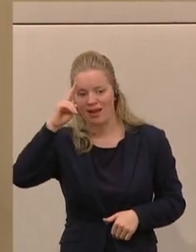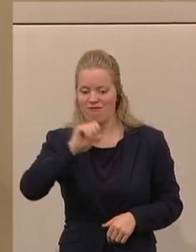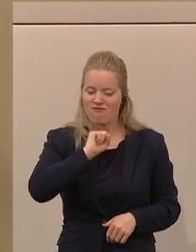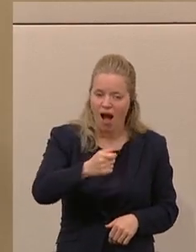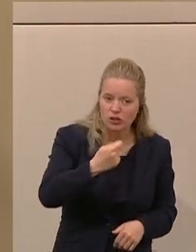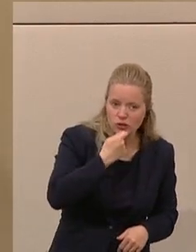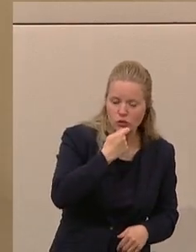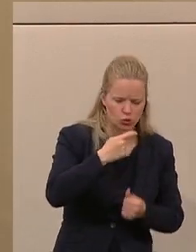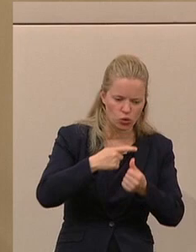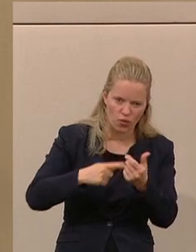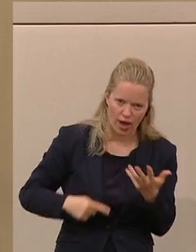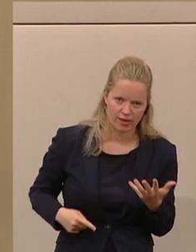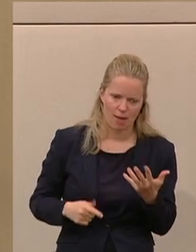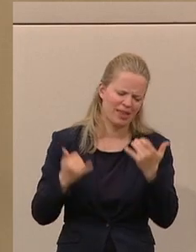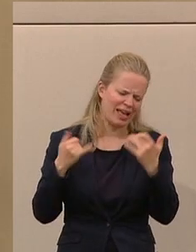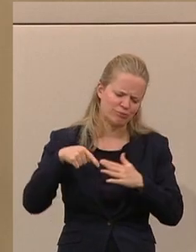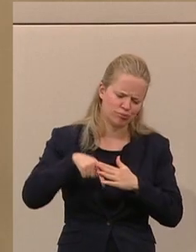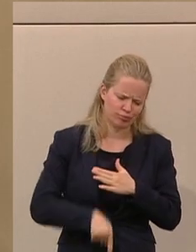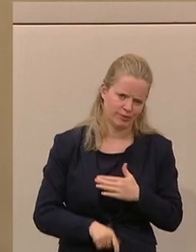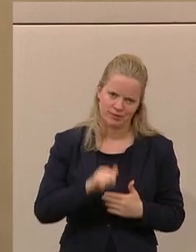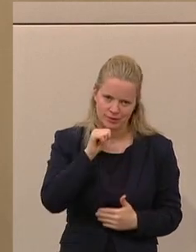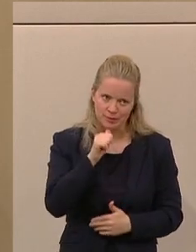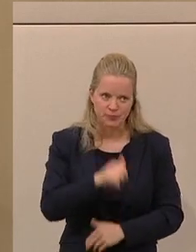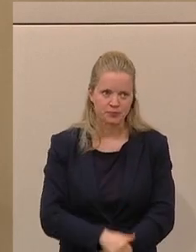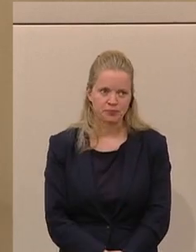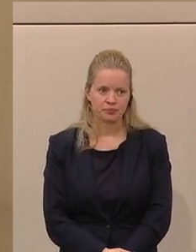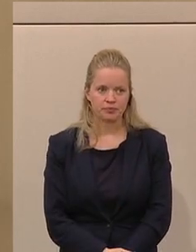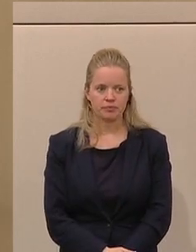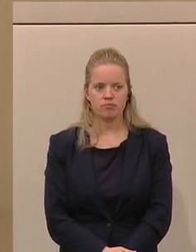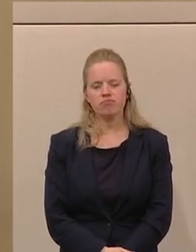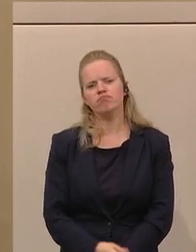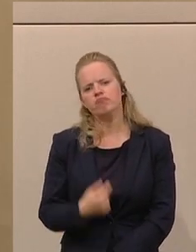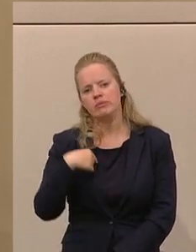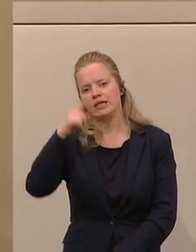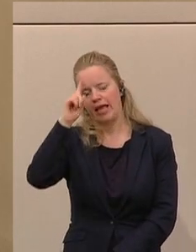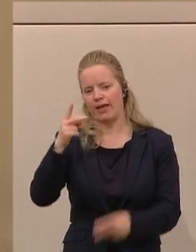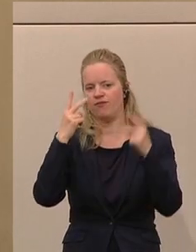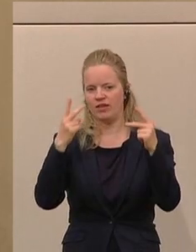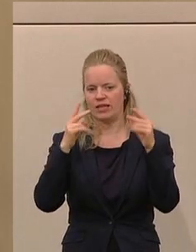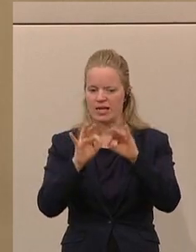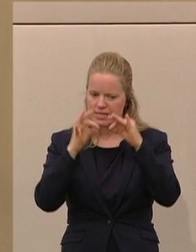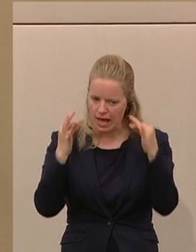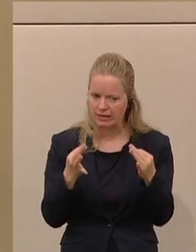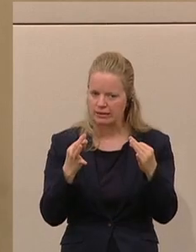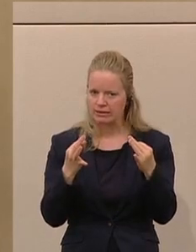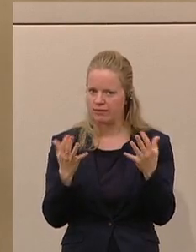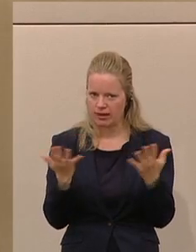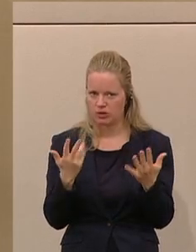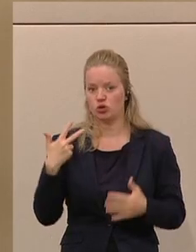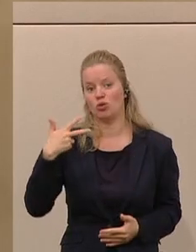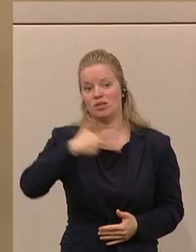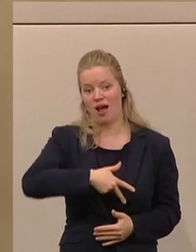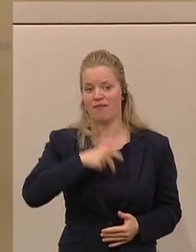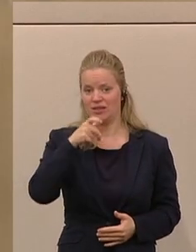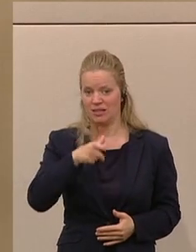etc. Aber das möchte ich heute ausführen. Ich denke, auf jeden Fall ein wesentlicher Satz ist auch Sozialversicherungen.